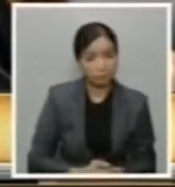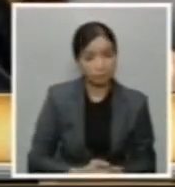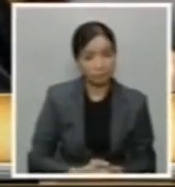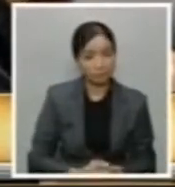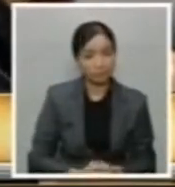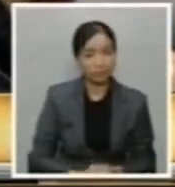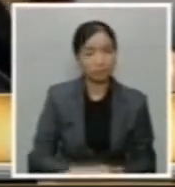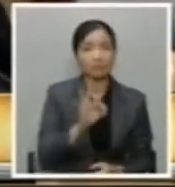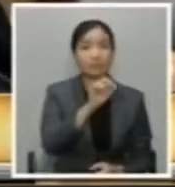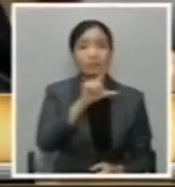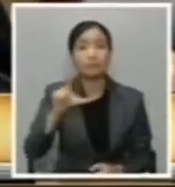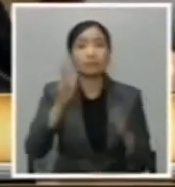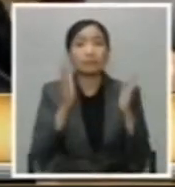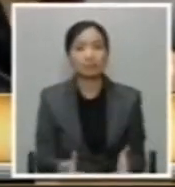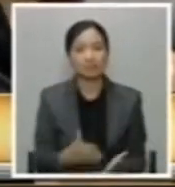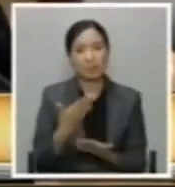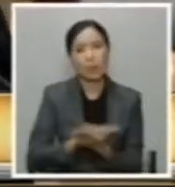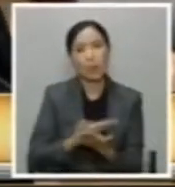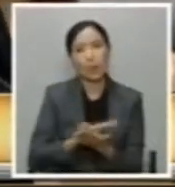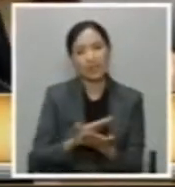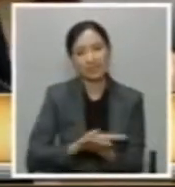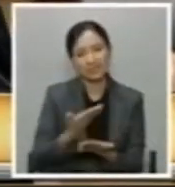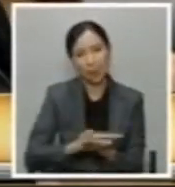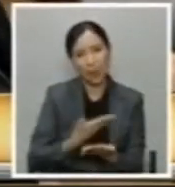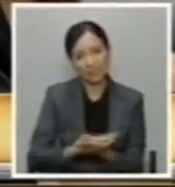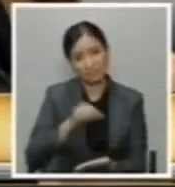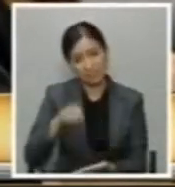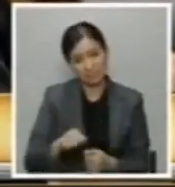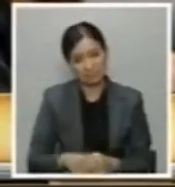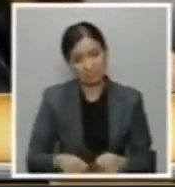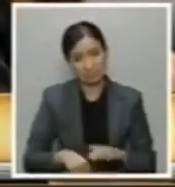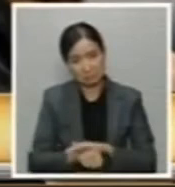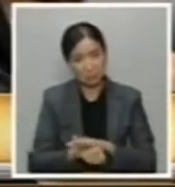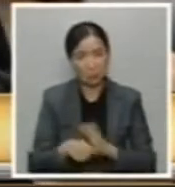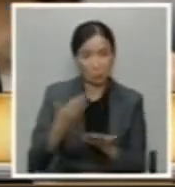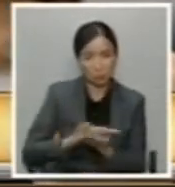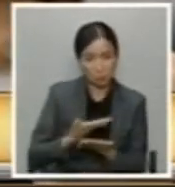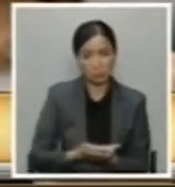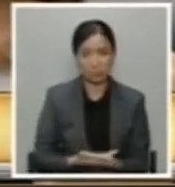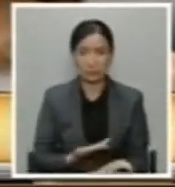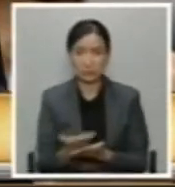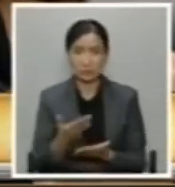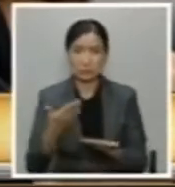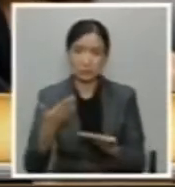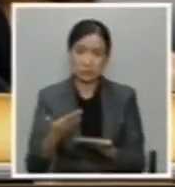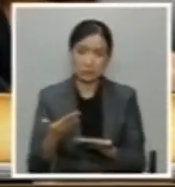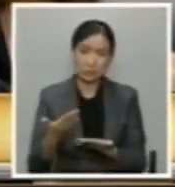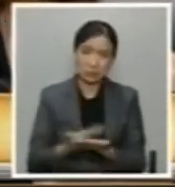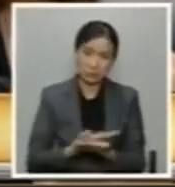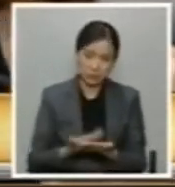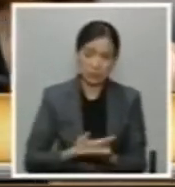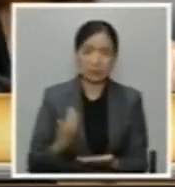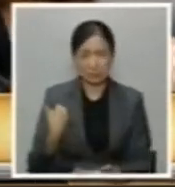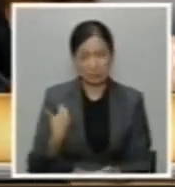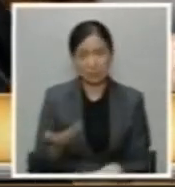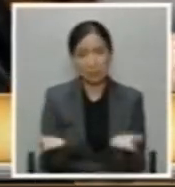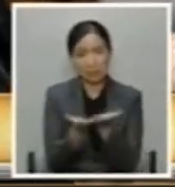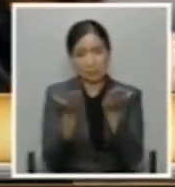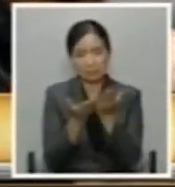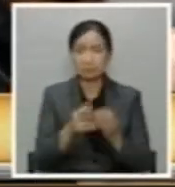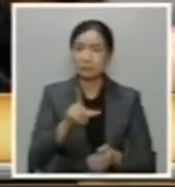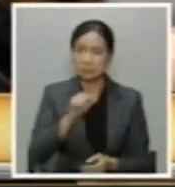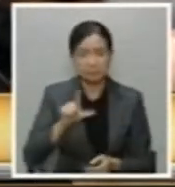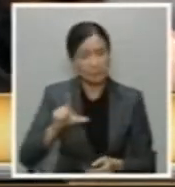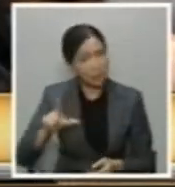9ล้านคนเล่นหวยถ้ารวมประชาชนที่ซื้อลอตเตอรี่ด้วยเนี่ย20ล้านครับคนไทย1ใน3ของประชาก